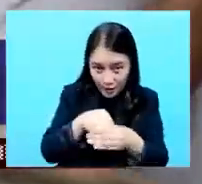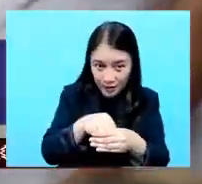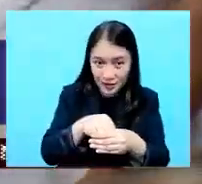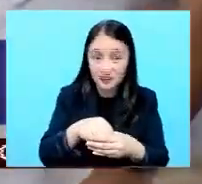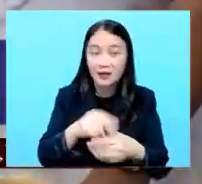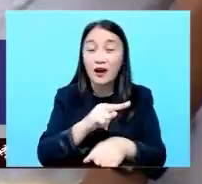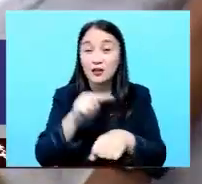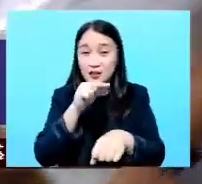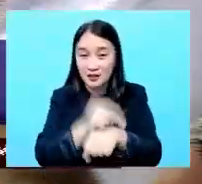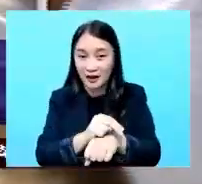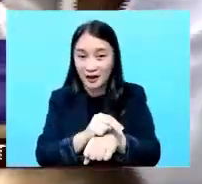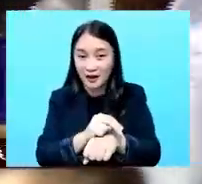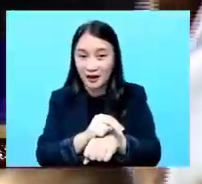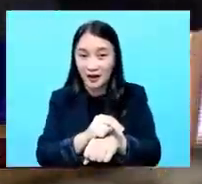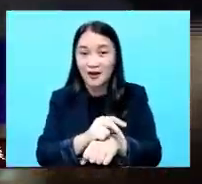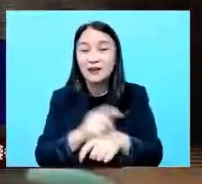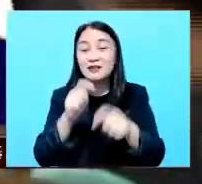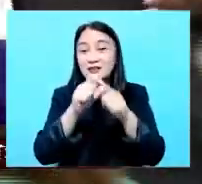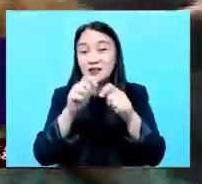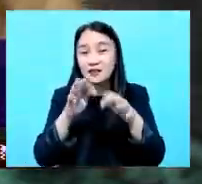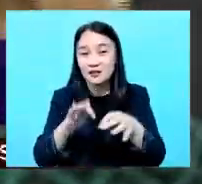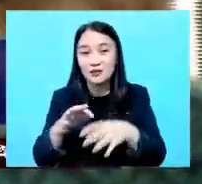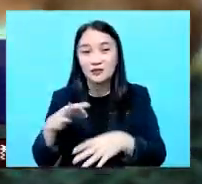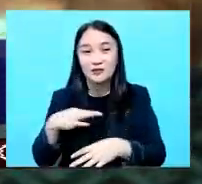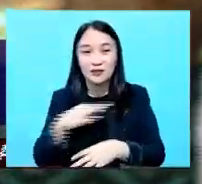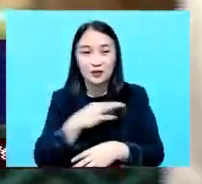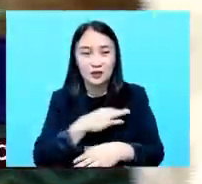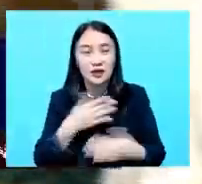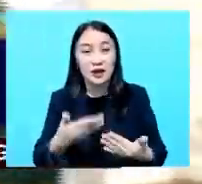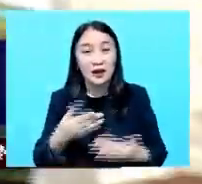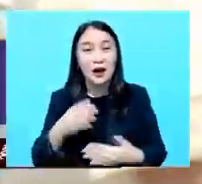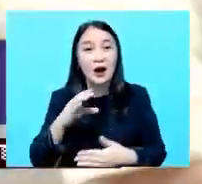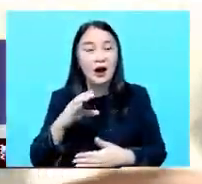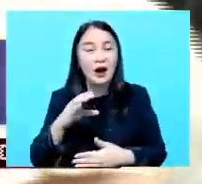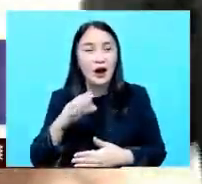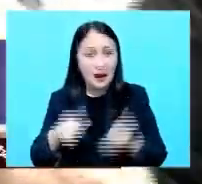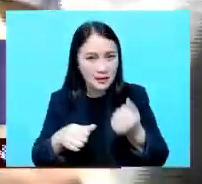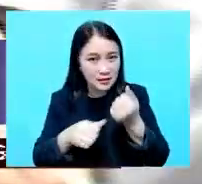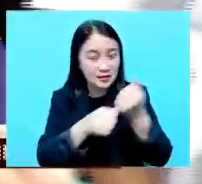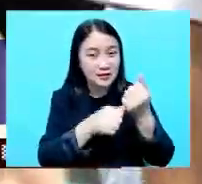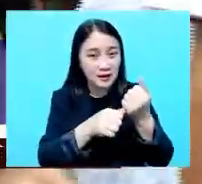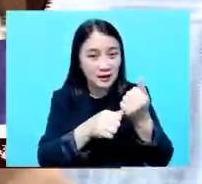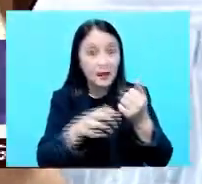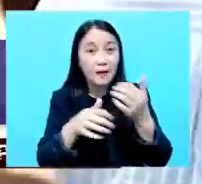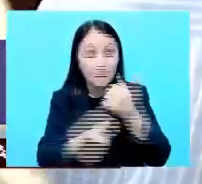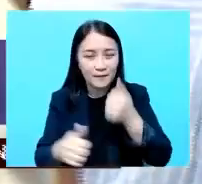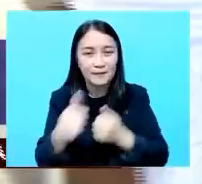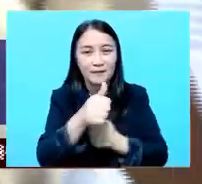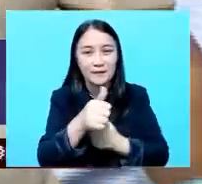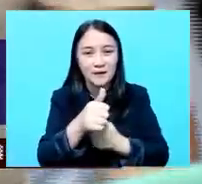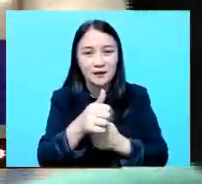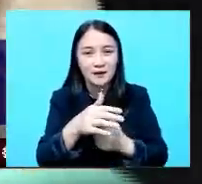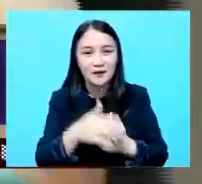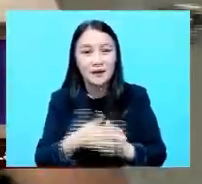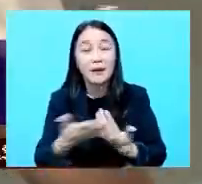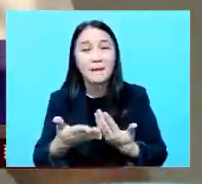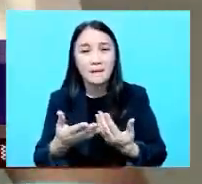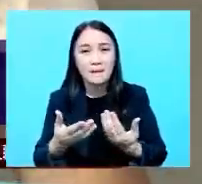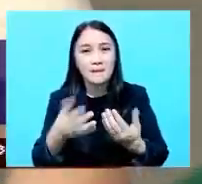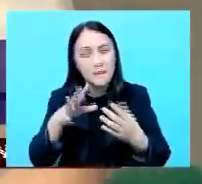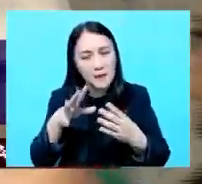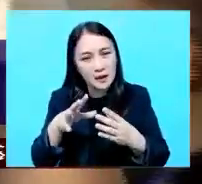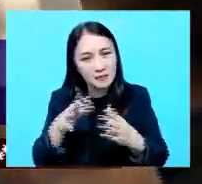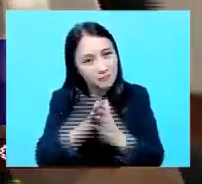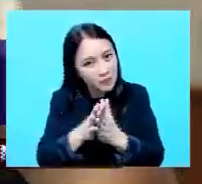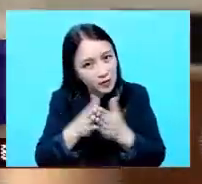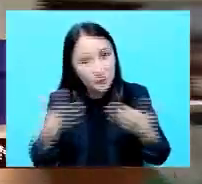Armed Conflict bilang co-vice chairperson. Ayon kay Anyo, malaki ang maiaambag ni Duterte sa mga layunin ng